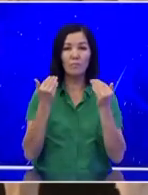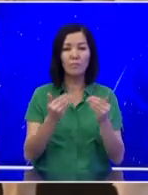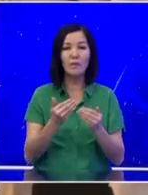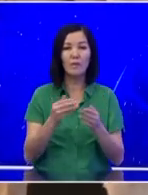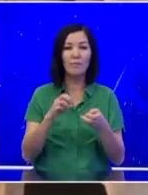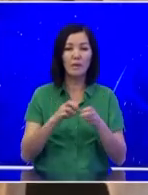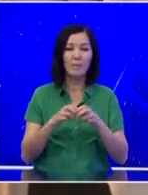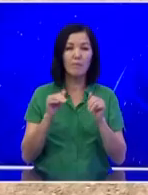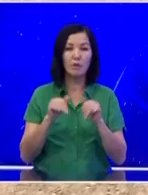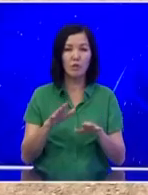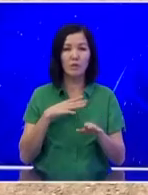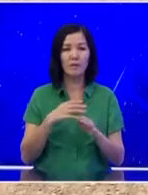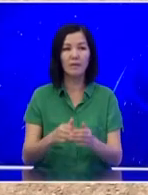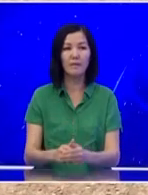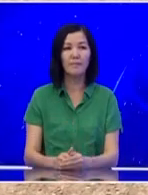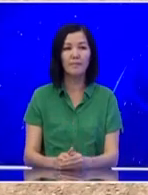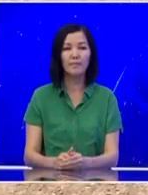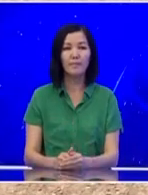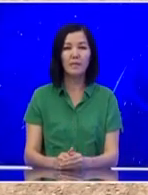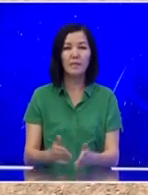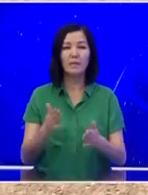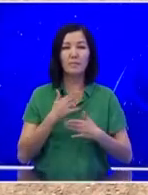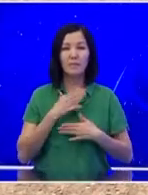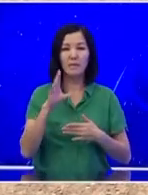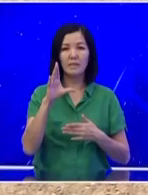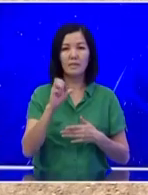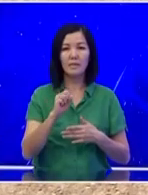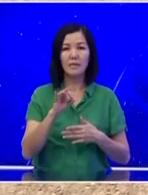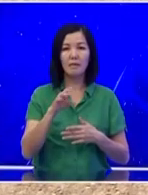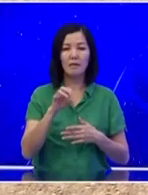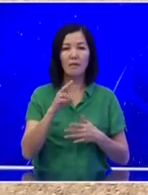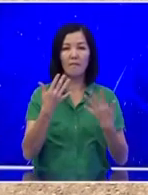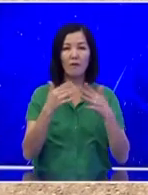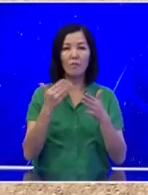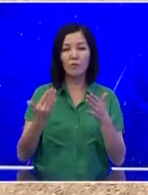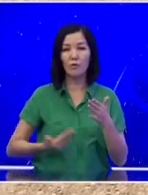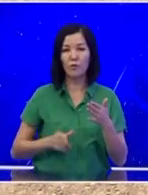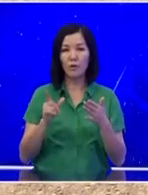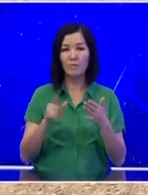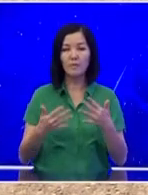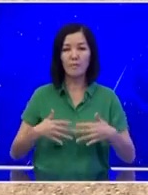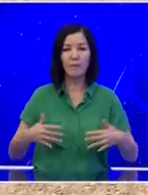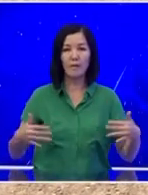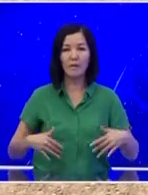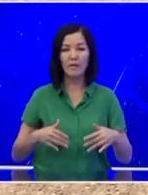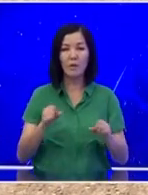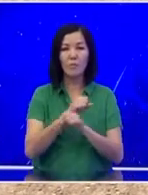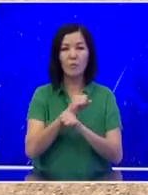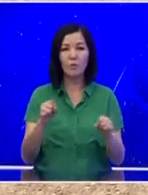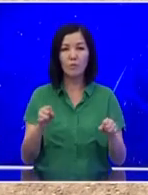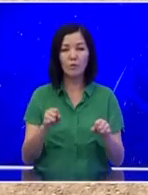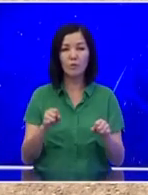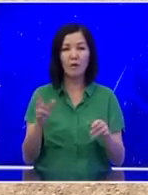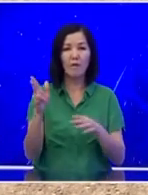мәселе шешімін тапты. Біз Сырттанов ауылының тұрғындары мал ұрлығы болдырмау үшін